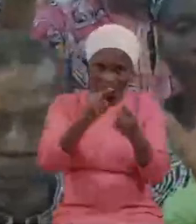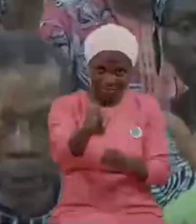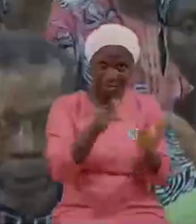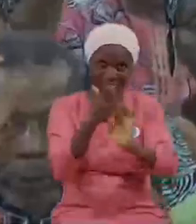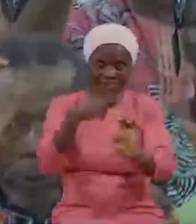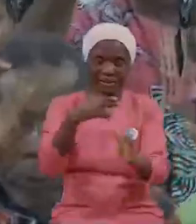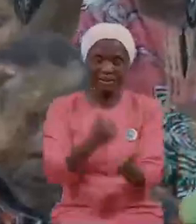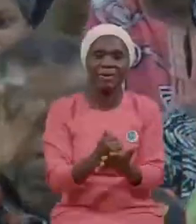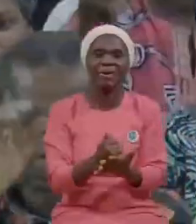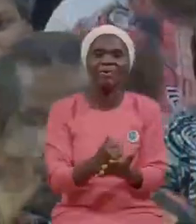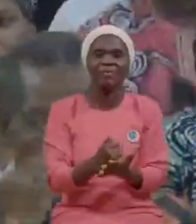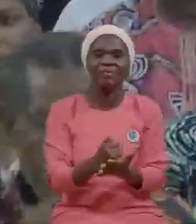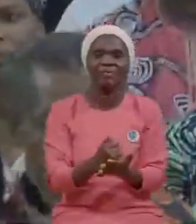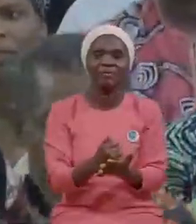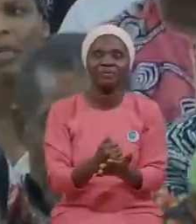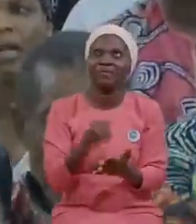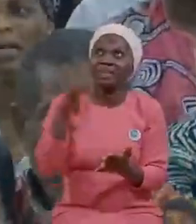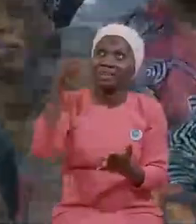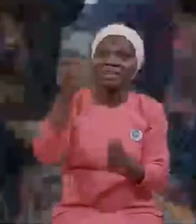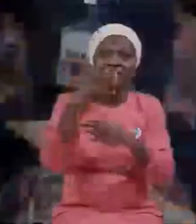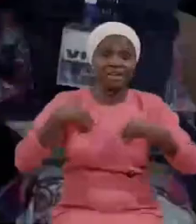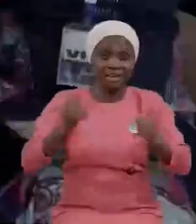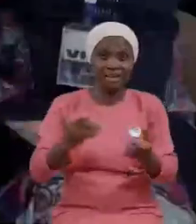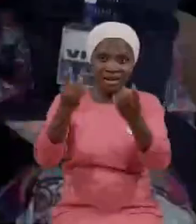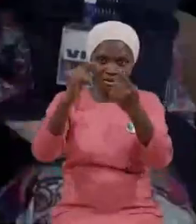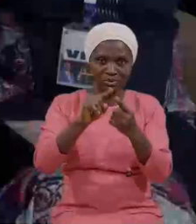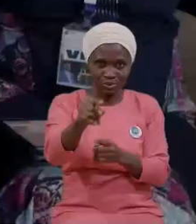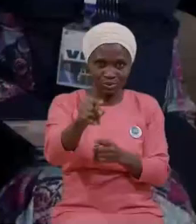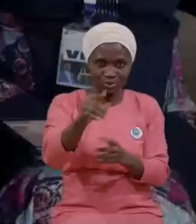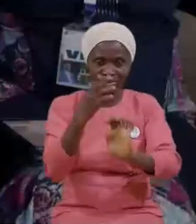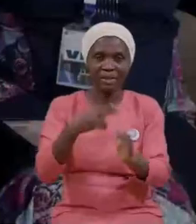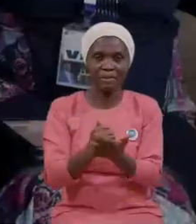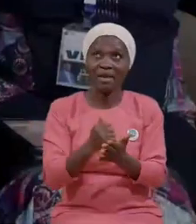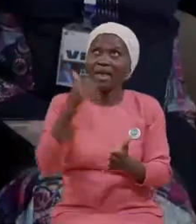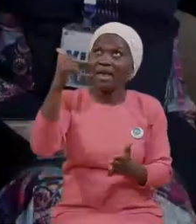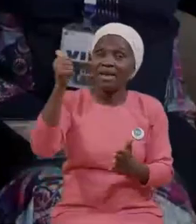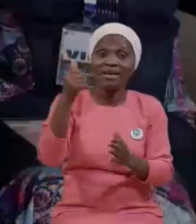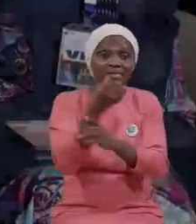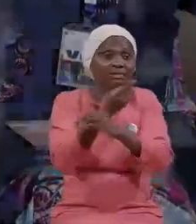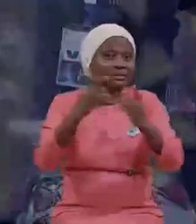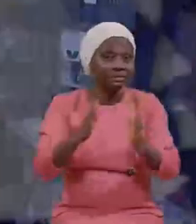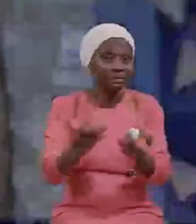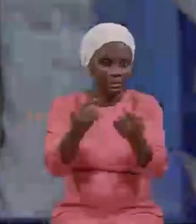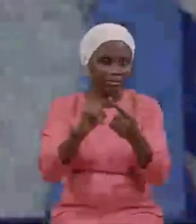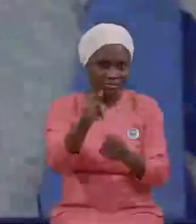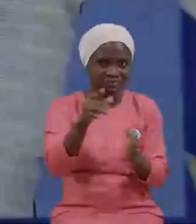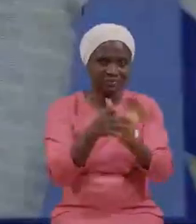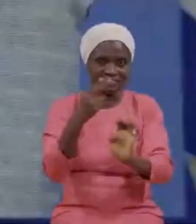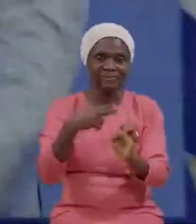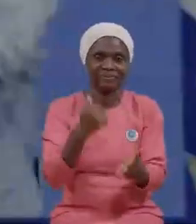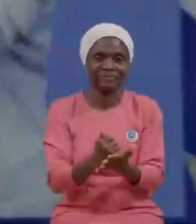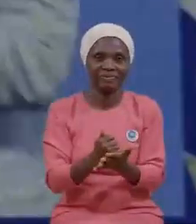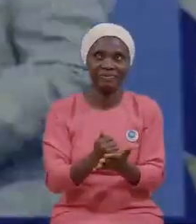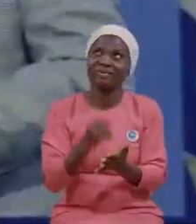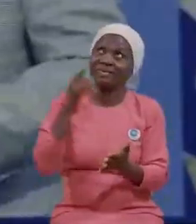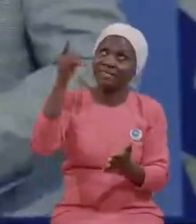Un guérisseur est venu pour toi. Un libérateur est venu pour toi. Un rédempteur est venu